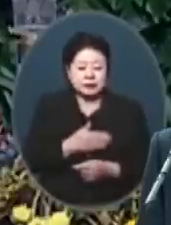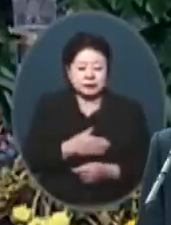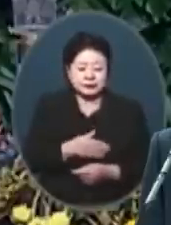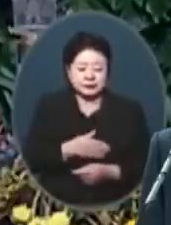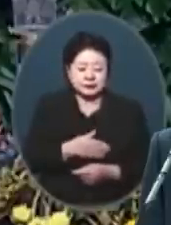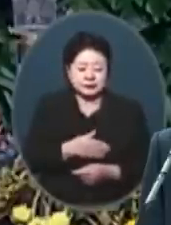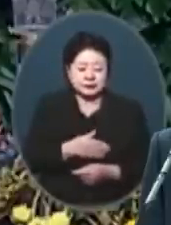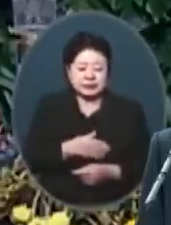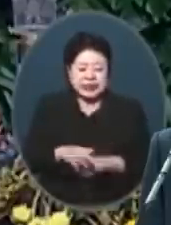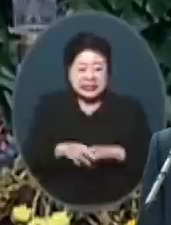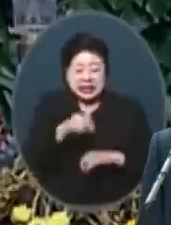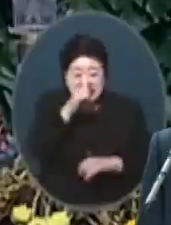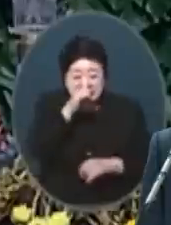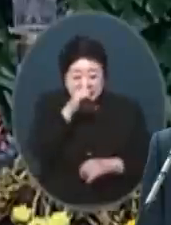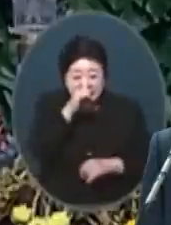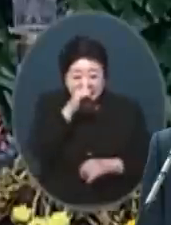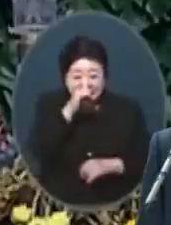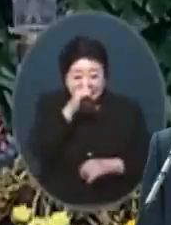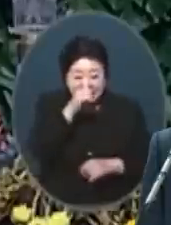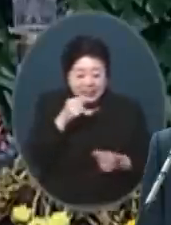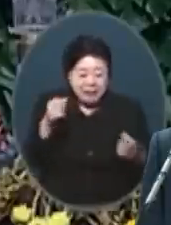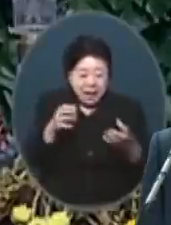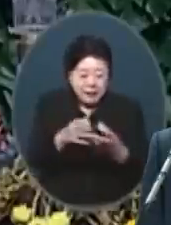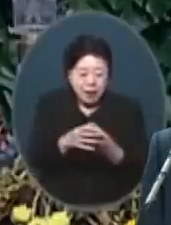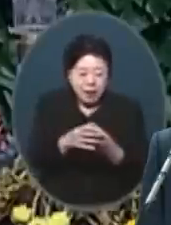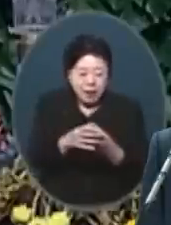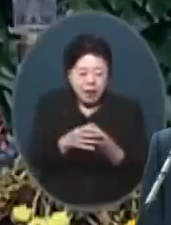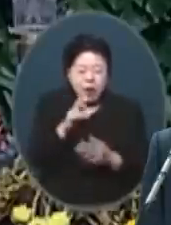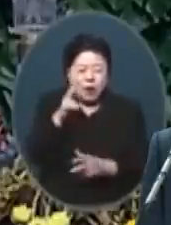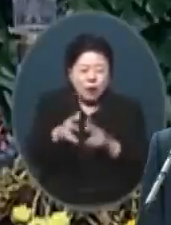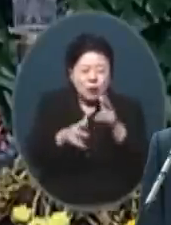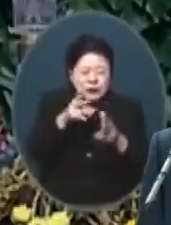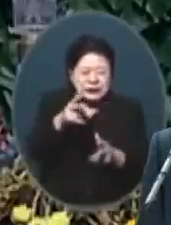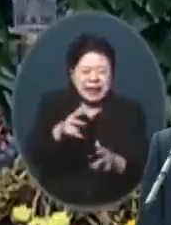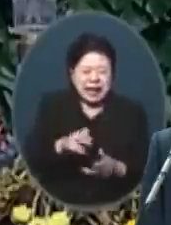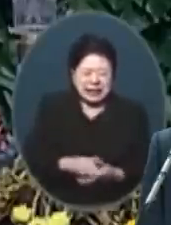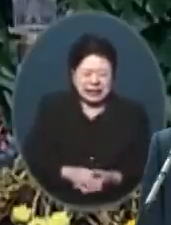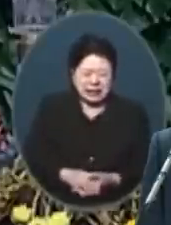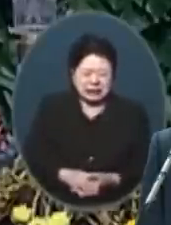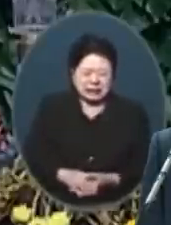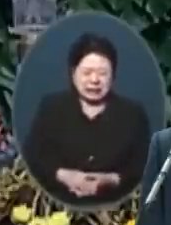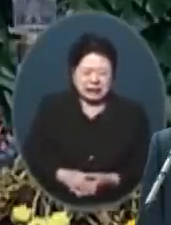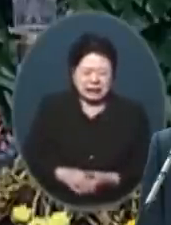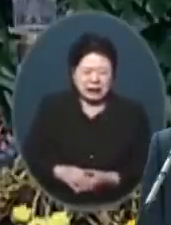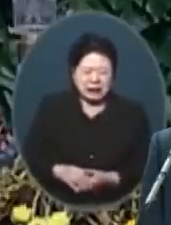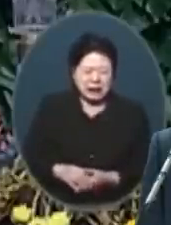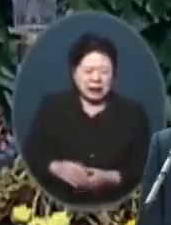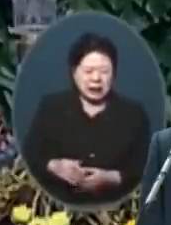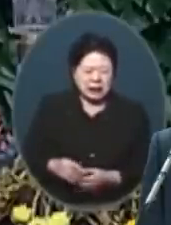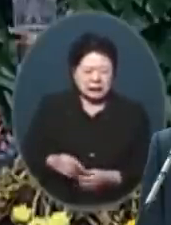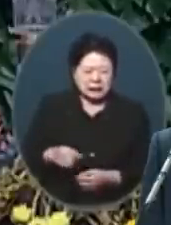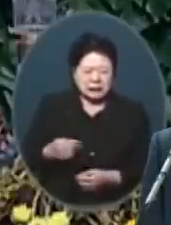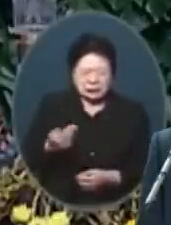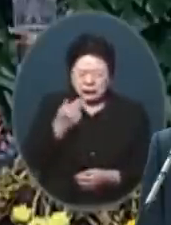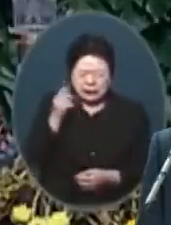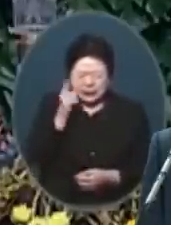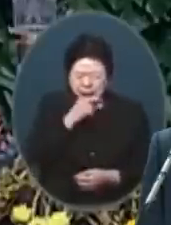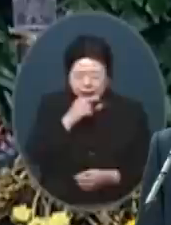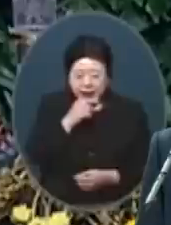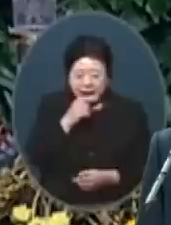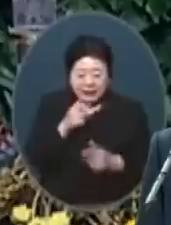공장과 채석장으로 환경이 오염된 고향에 나무를 심겠다는